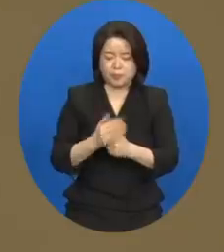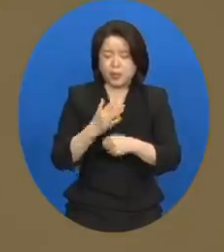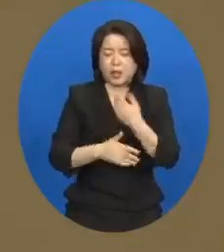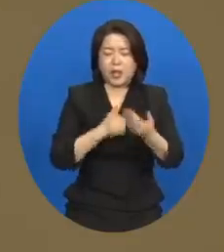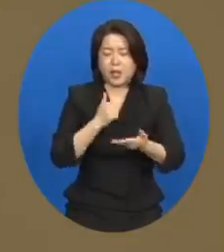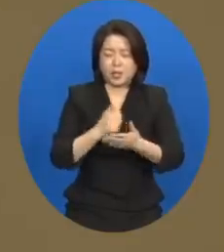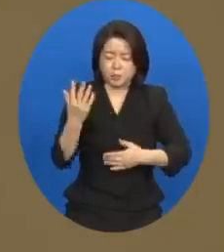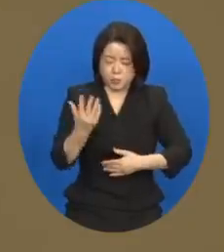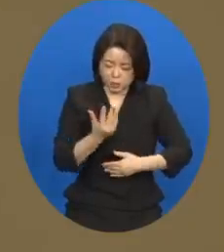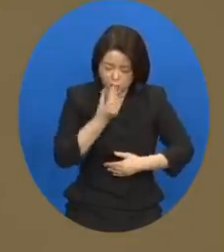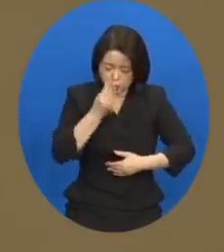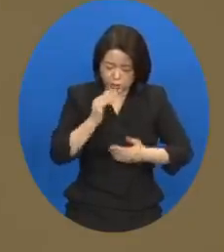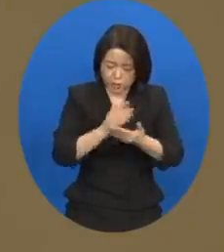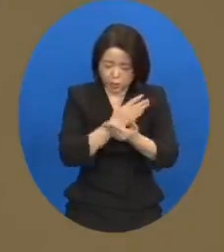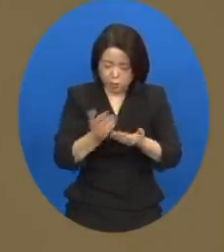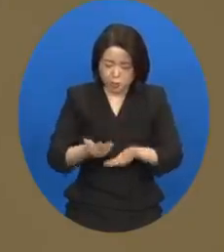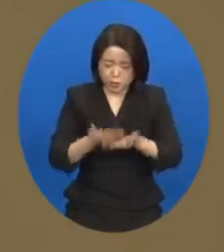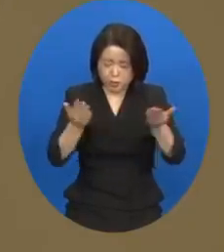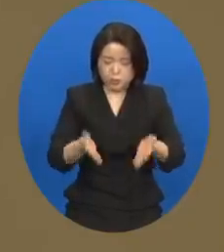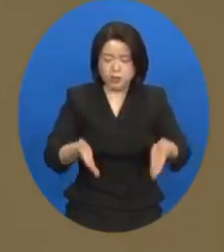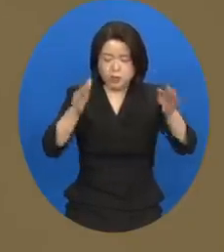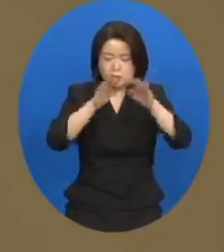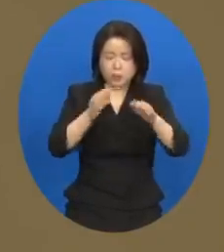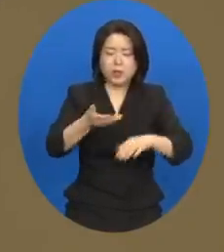하나님이 거룩하게 구별하신 기관들 위에